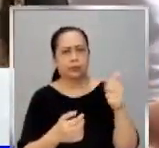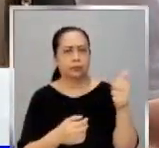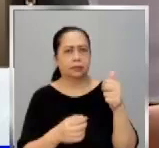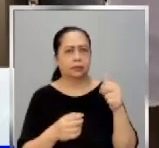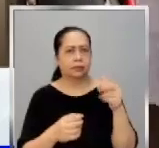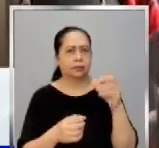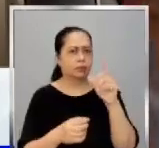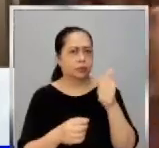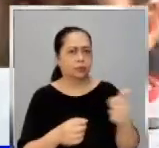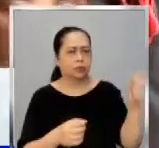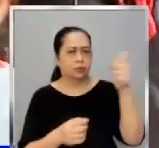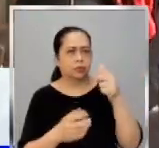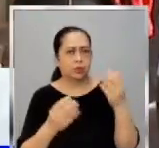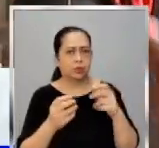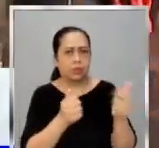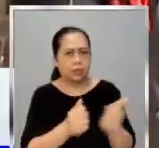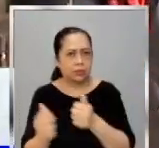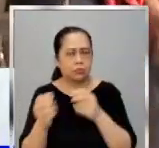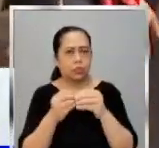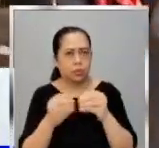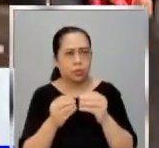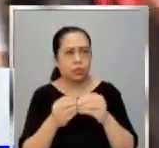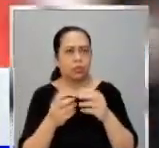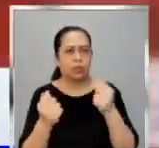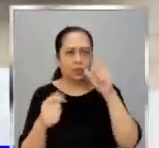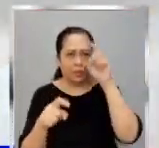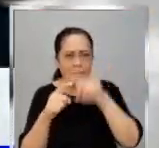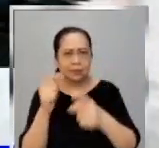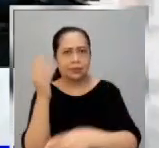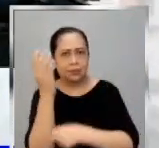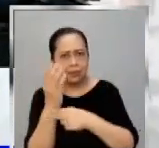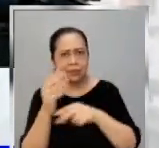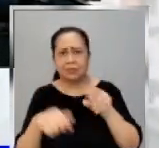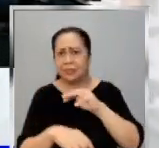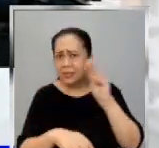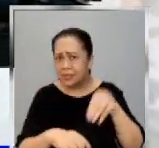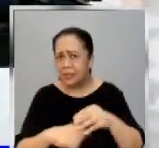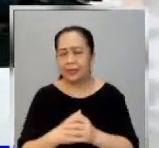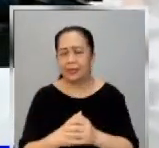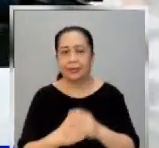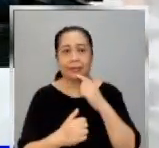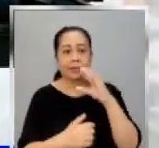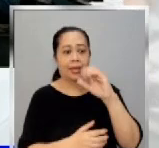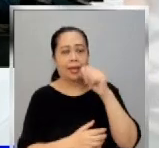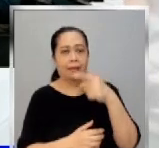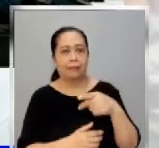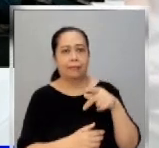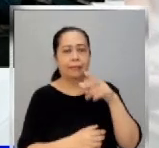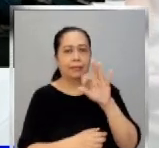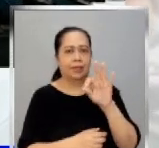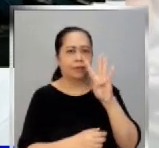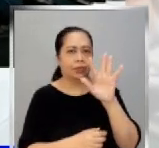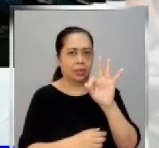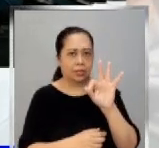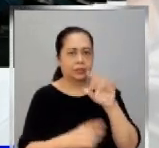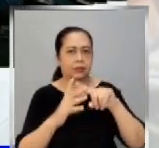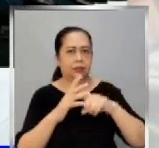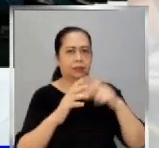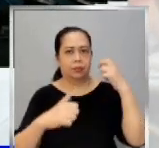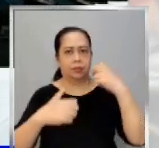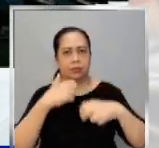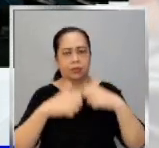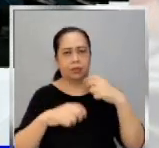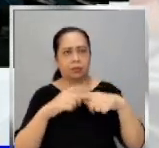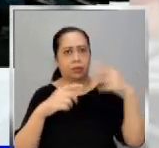arrange another accommodation dito sa Manila. Ayon sa CAAP, 9:49 kahapon, nagsimula ang problema nang biglang mawala